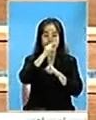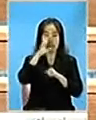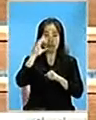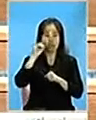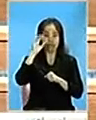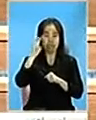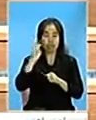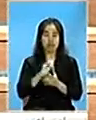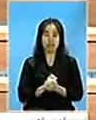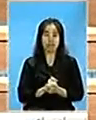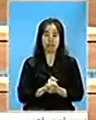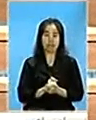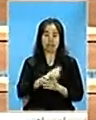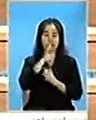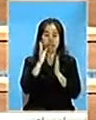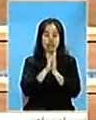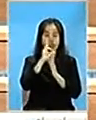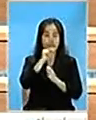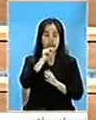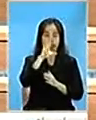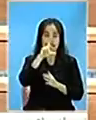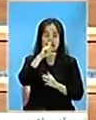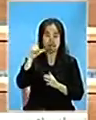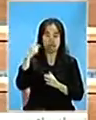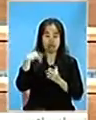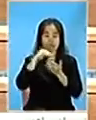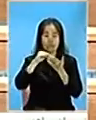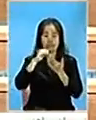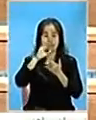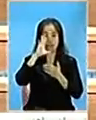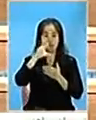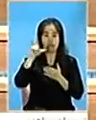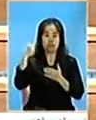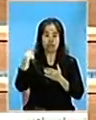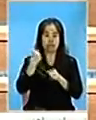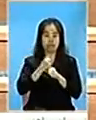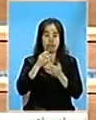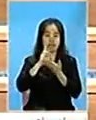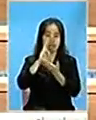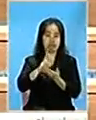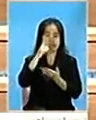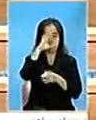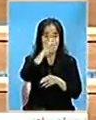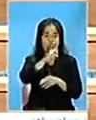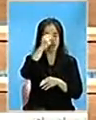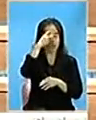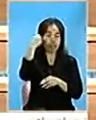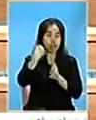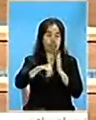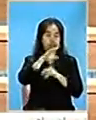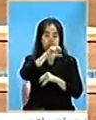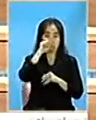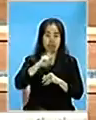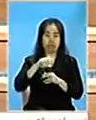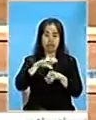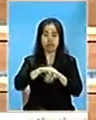สิ้น35ล้านบาทจะแบ่ง10ล้านบาทไปตั้งรางวัลนำจับให้กับพ่อแม่พี่น้องประชาชนที่ส